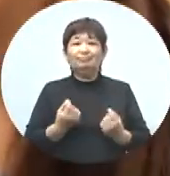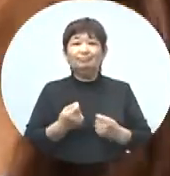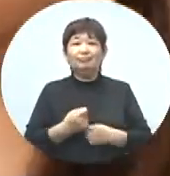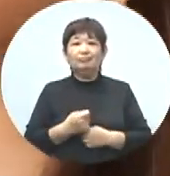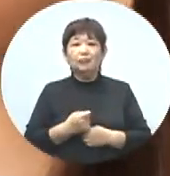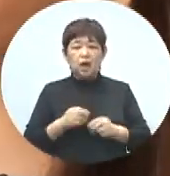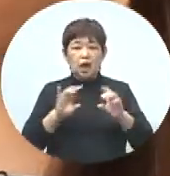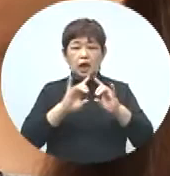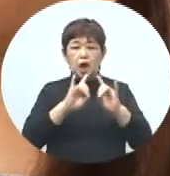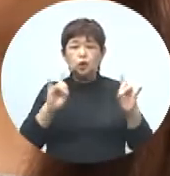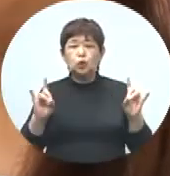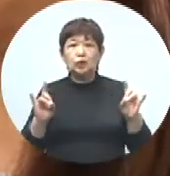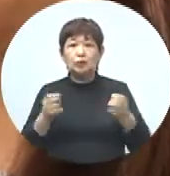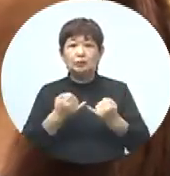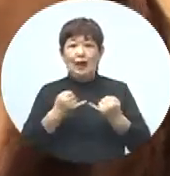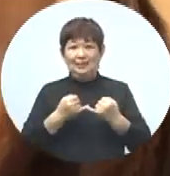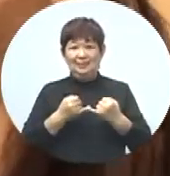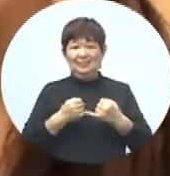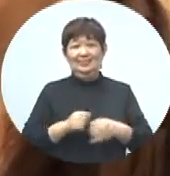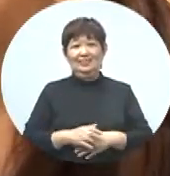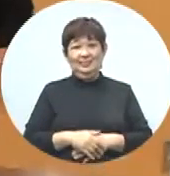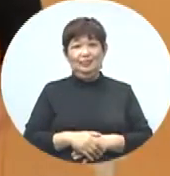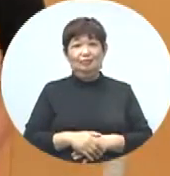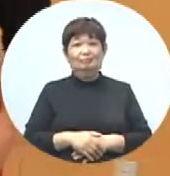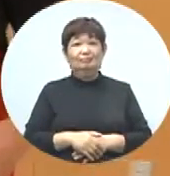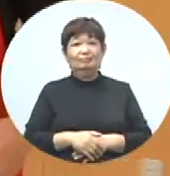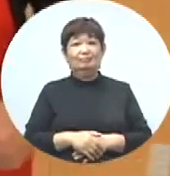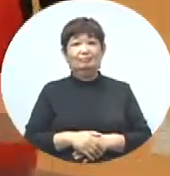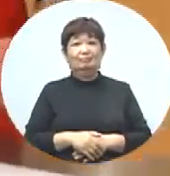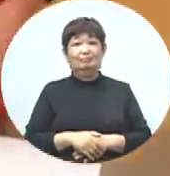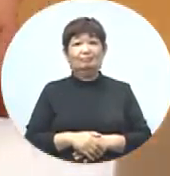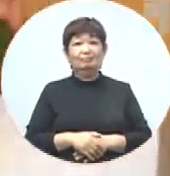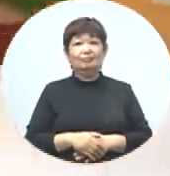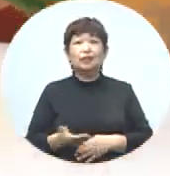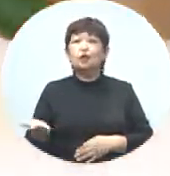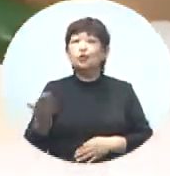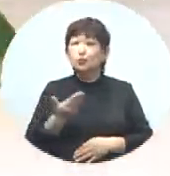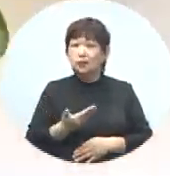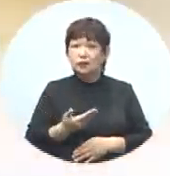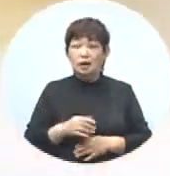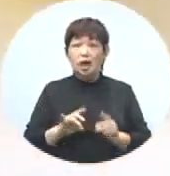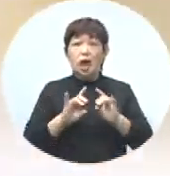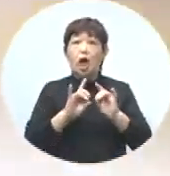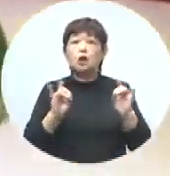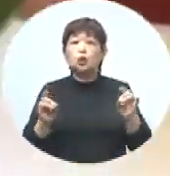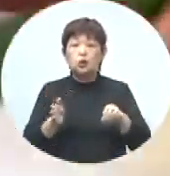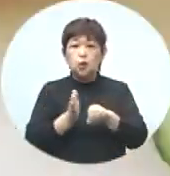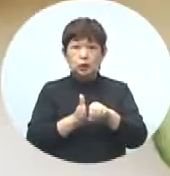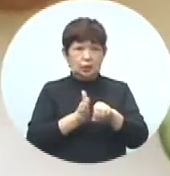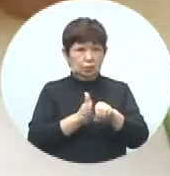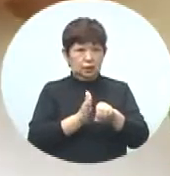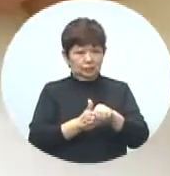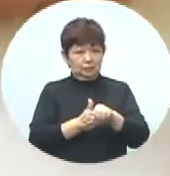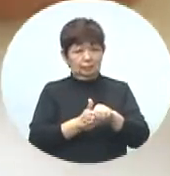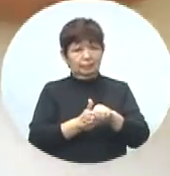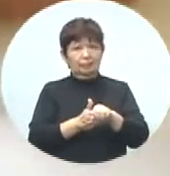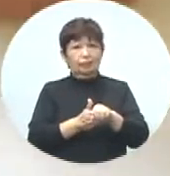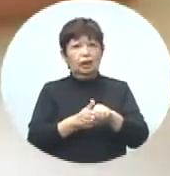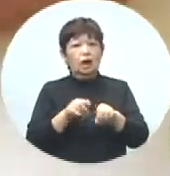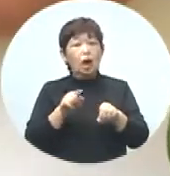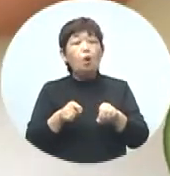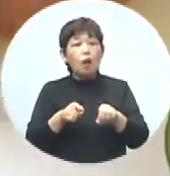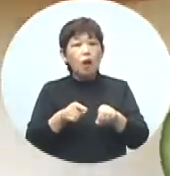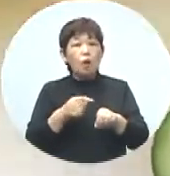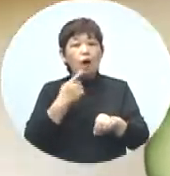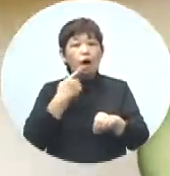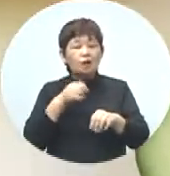キュウリみたいな。 すごいポリポリ音がしてる。 続いてキュウリを切ります。 これはね、割と味